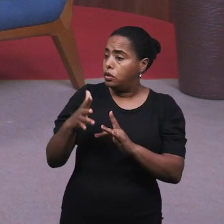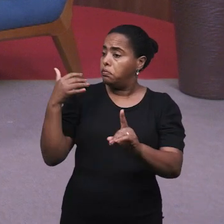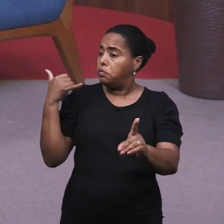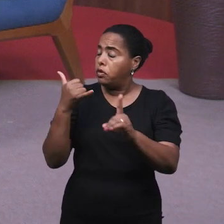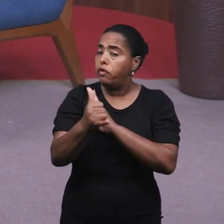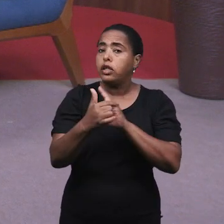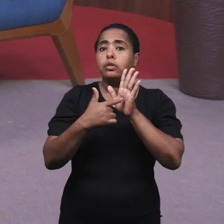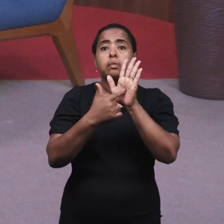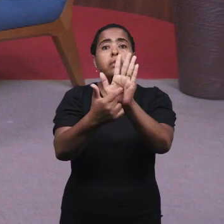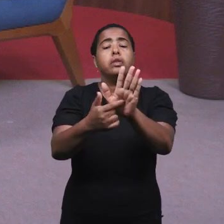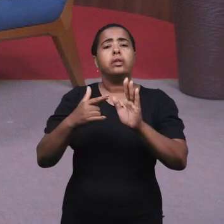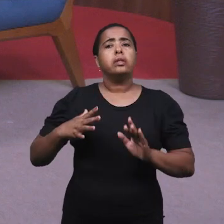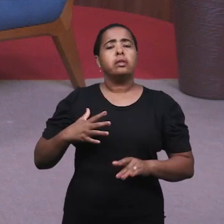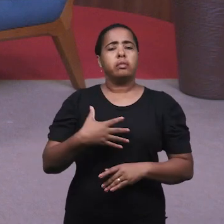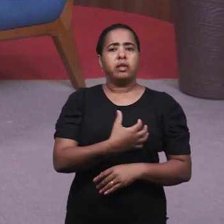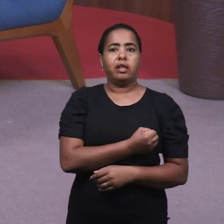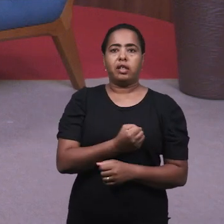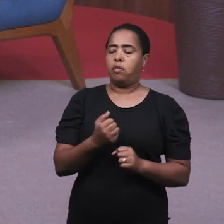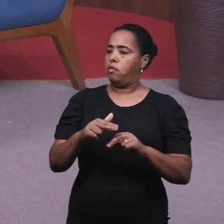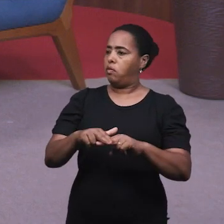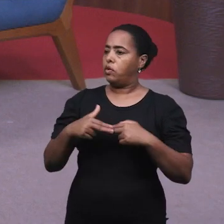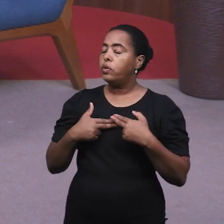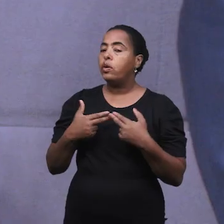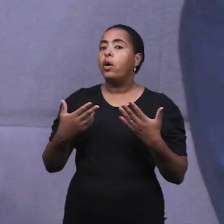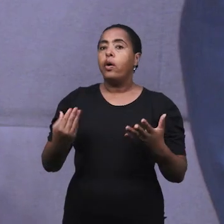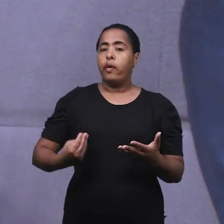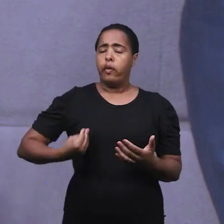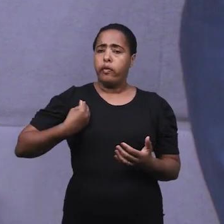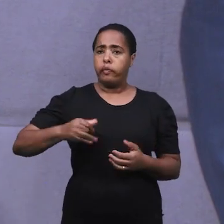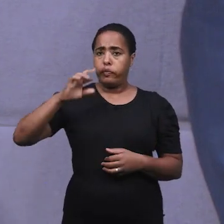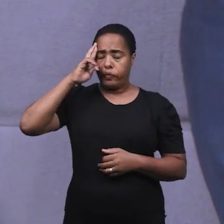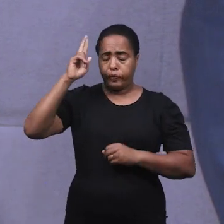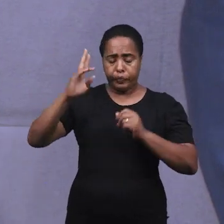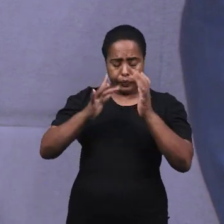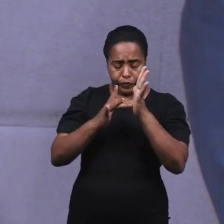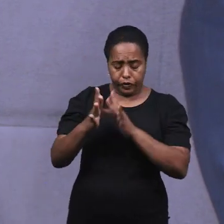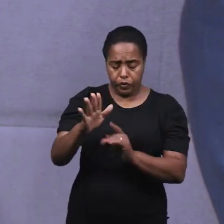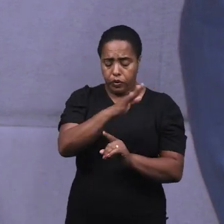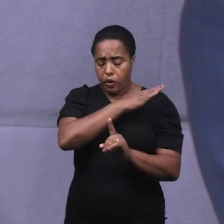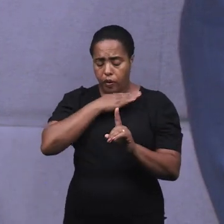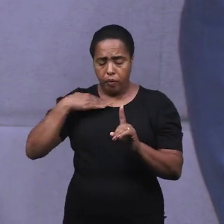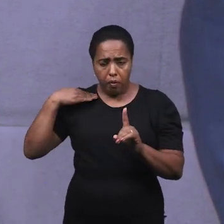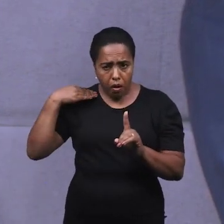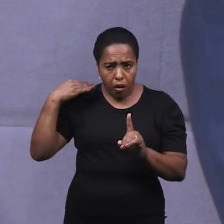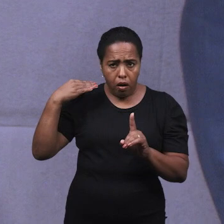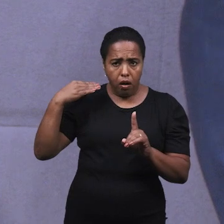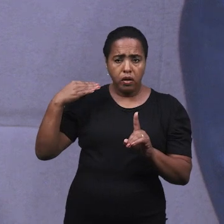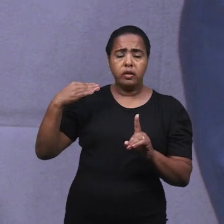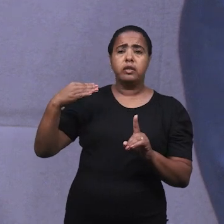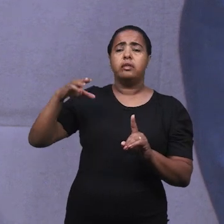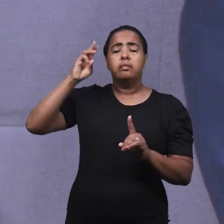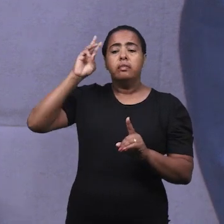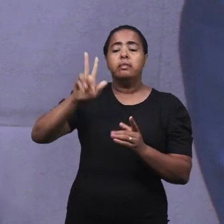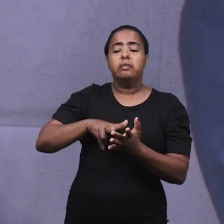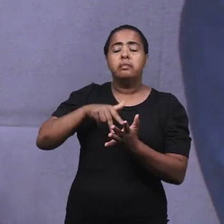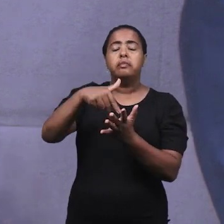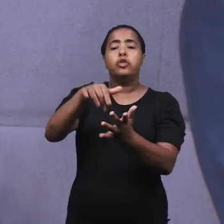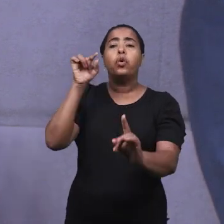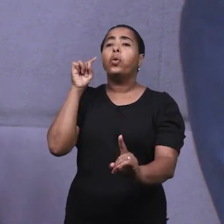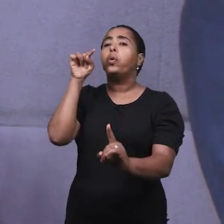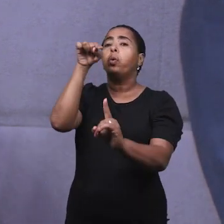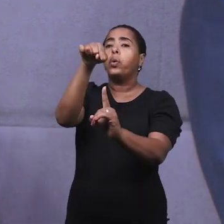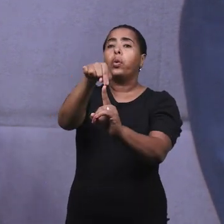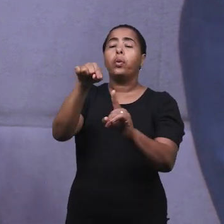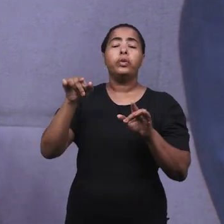prophétiques. Ils pointaient pour le salut. Parce que la venue de Jésus, la vie de Jésus, sa mort et résurrection ont